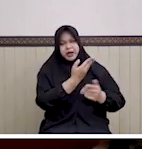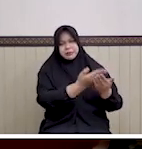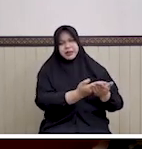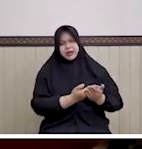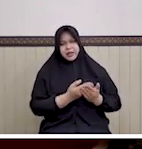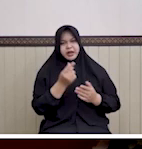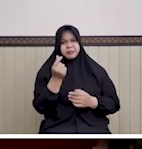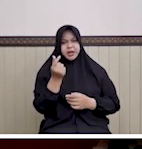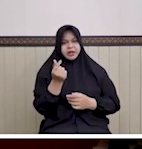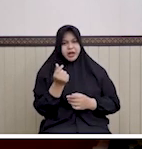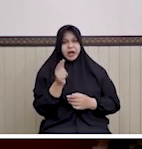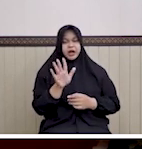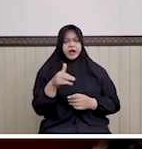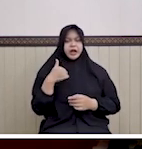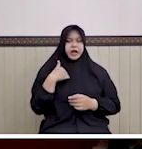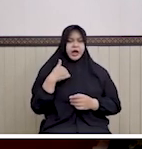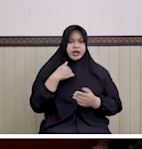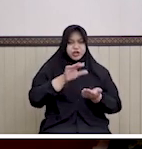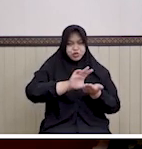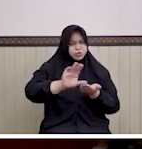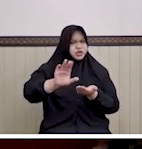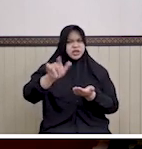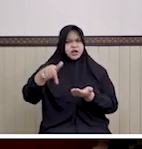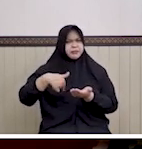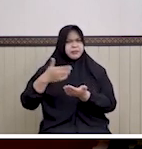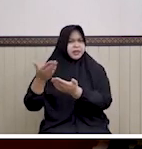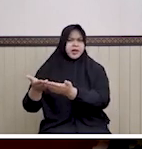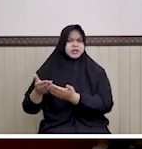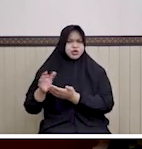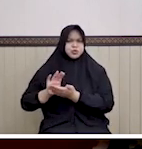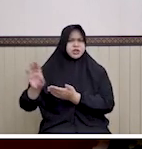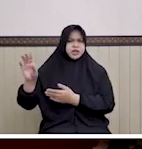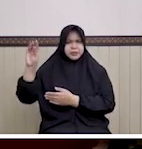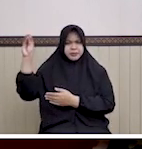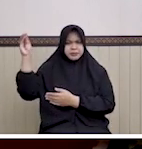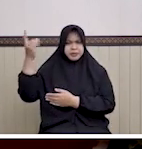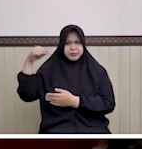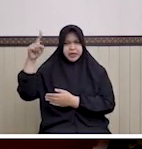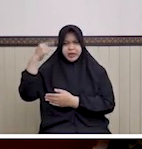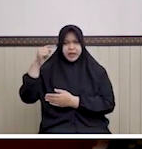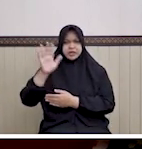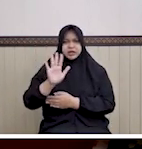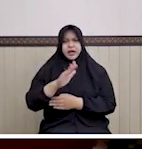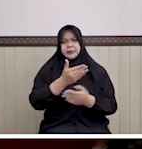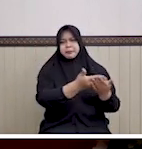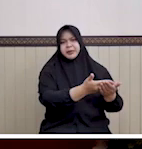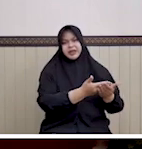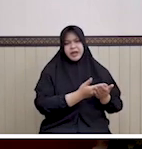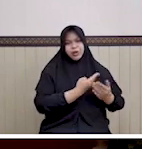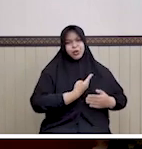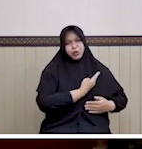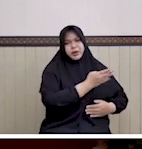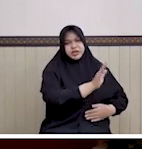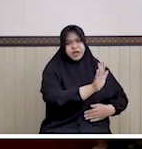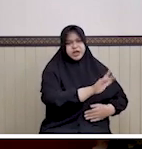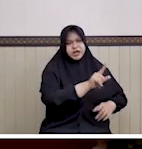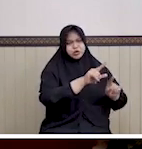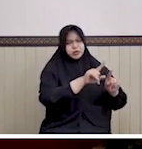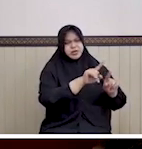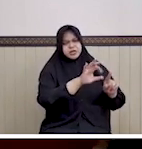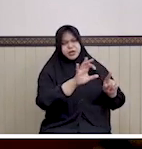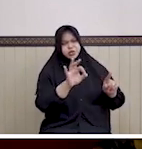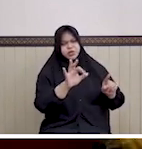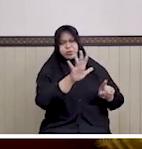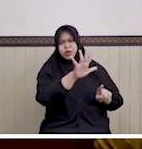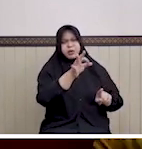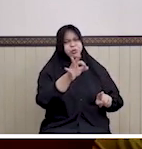kalau itu memang suka ada subsidi harus Monggo tetapi jangan sekali-kali meminta biaya dari beban sekalipun itu hanya Rp100